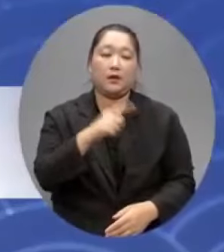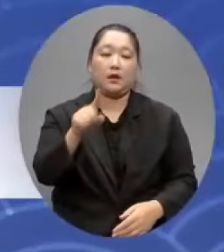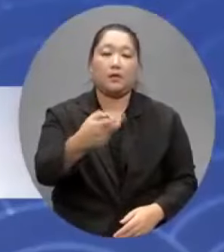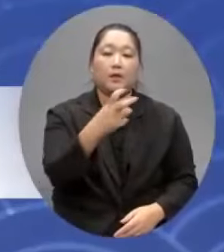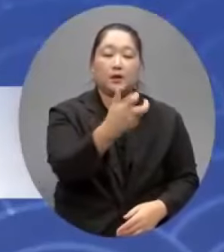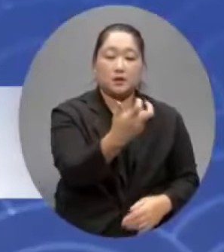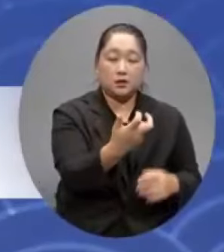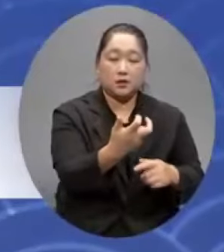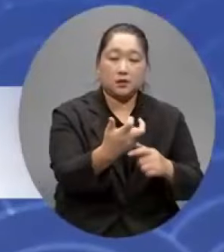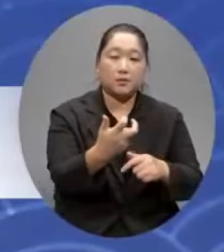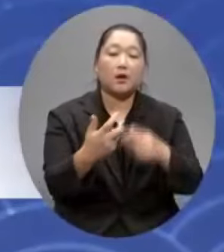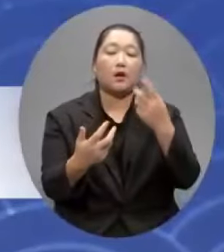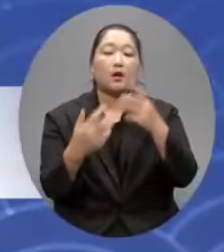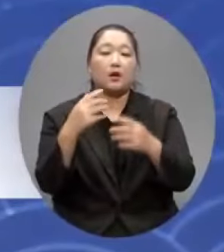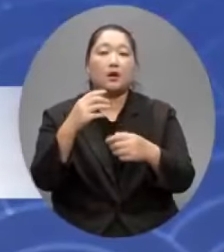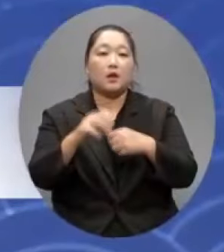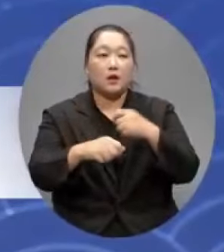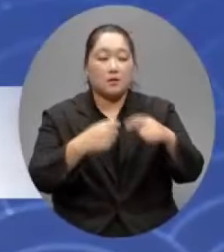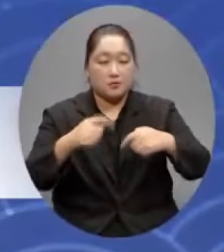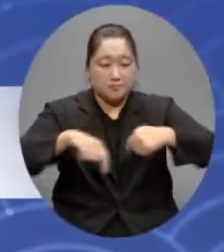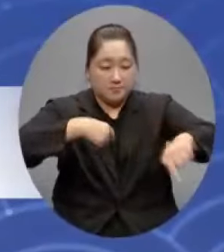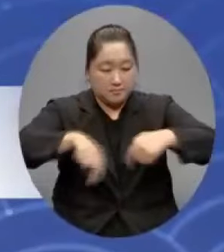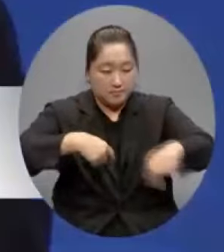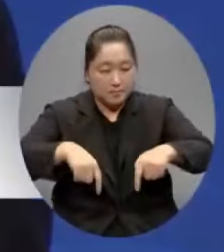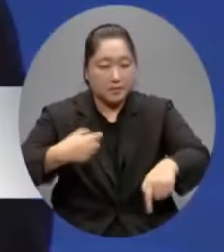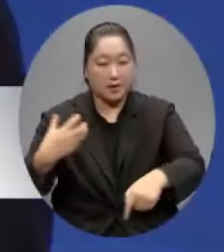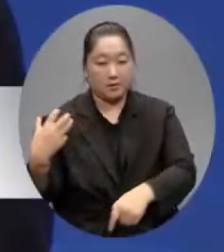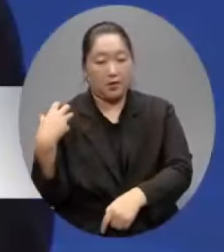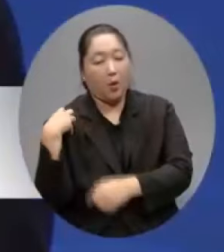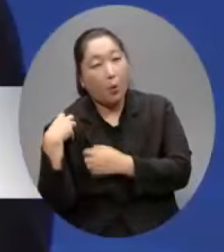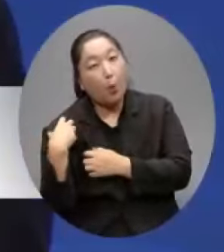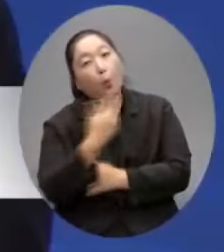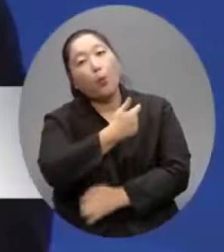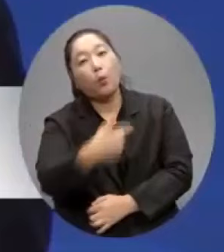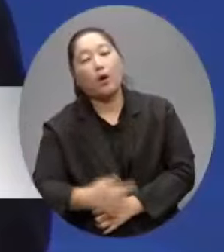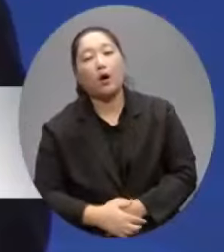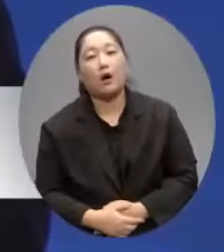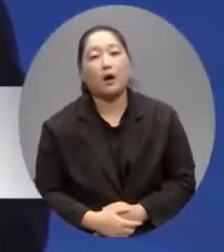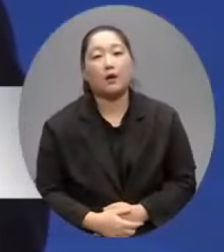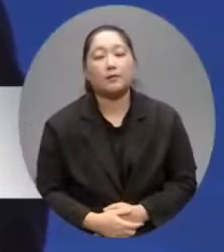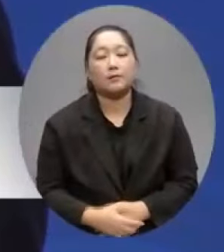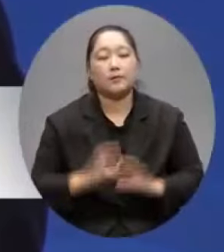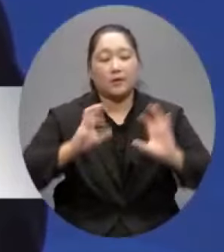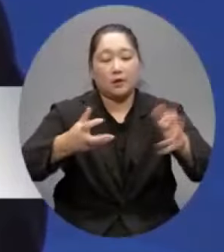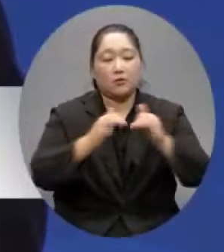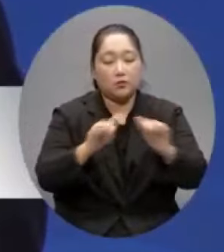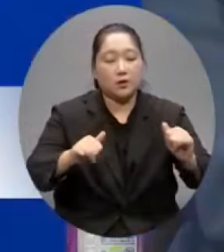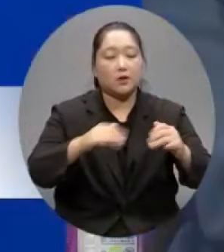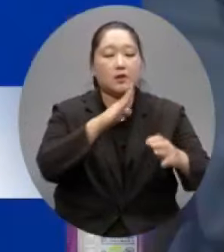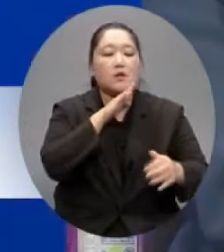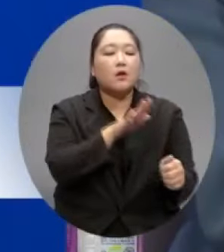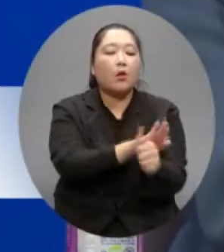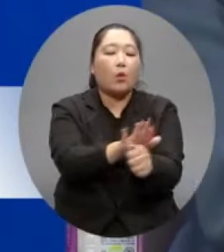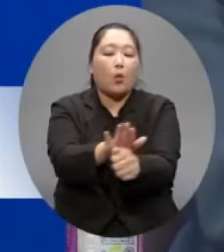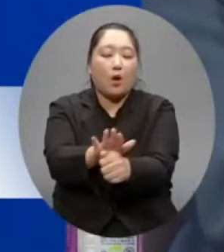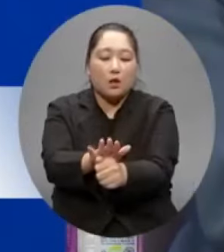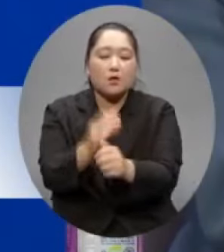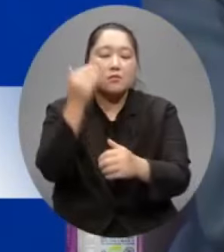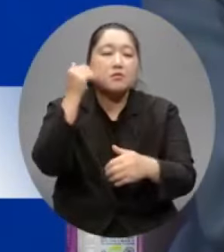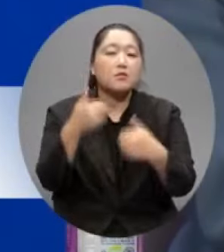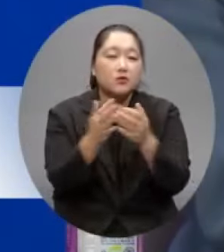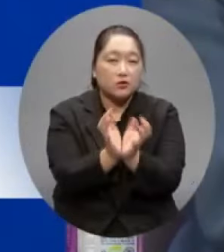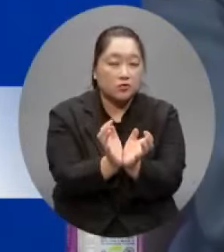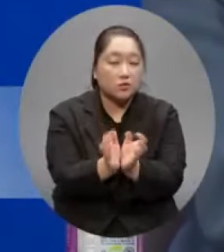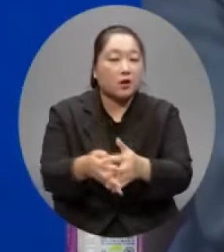170석 제1야당의 살림살이를 총괄하는 책임감에 어깨가 무겁다며 국민 실생활에 도움되는 민주당을 만드는